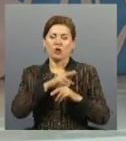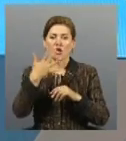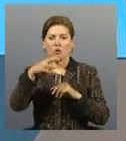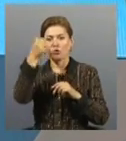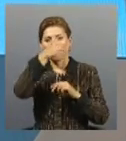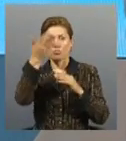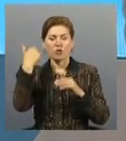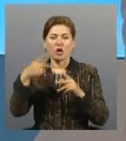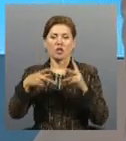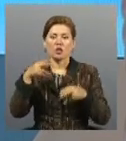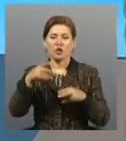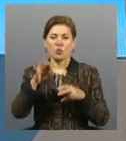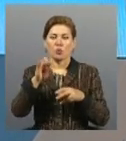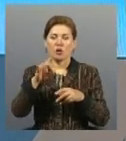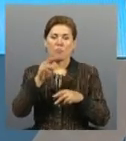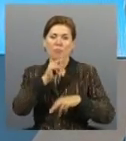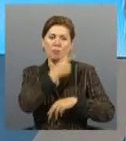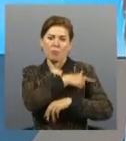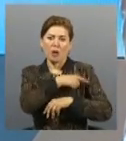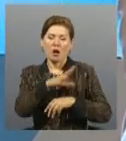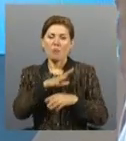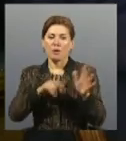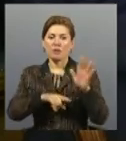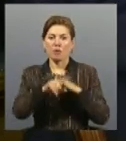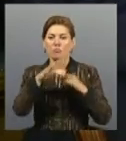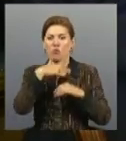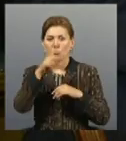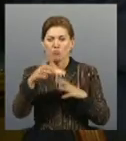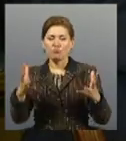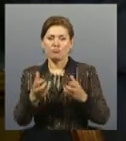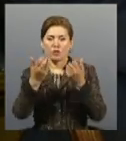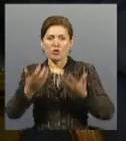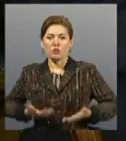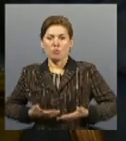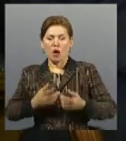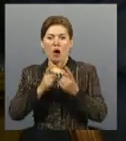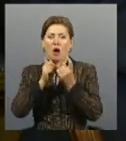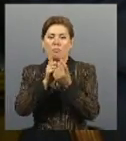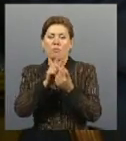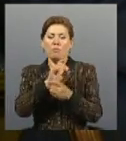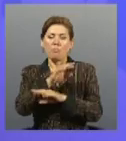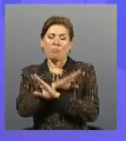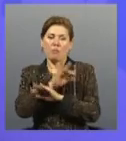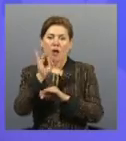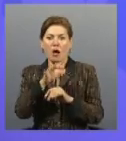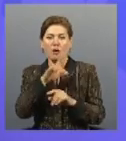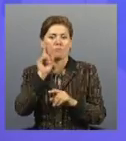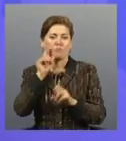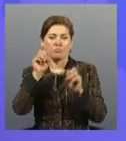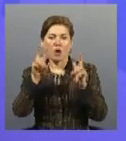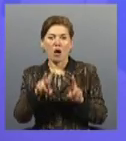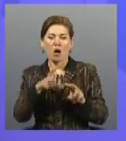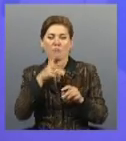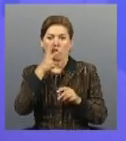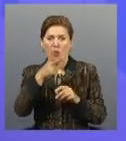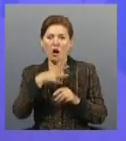бұрын хирург-дәрігер болып бастаған. Талай адамның өмірін аман алып қалып, ажалмен арпалысқан зейнеткер бүгінде жас мамандарға